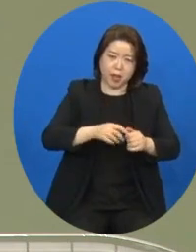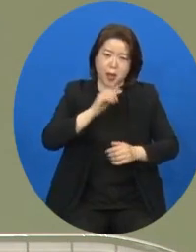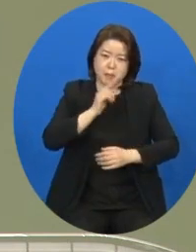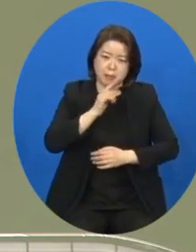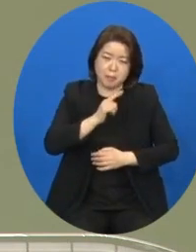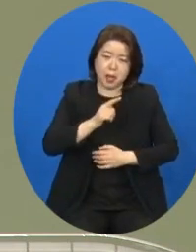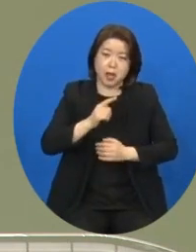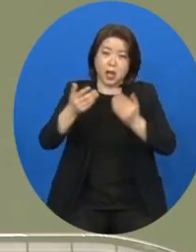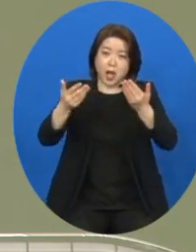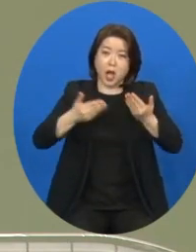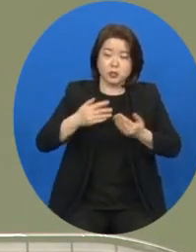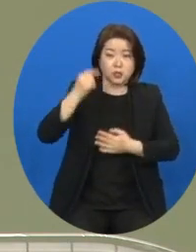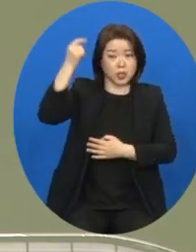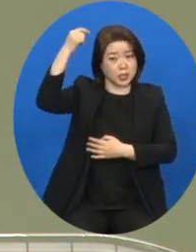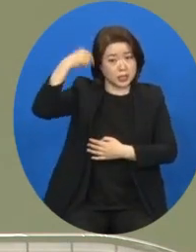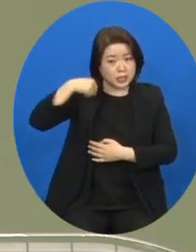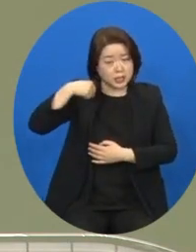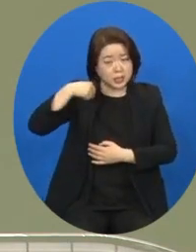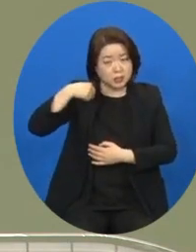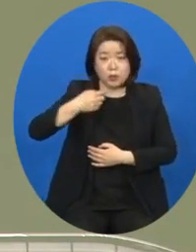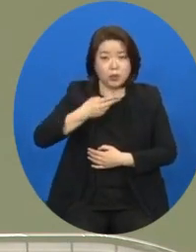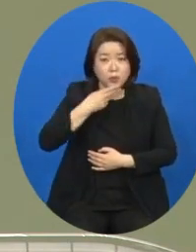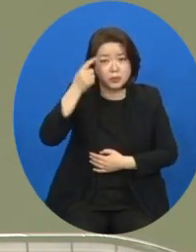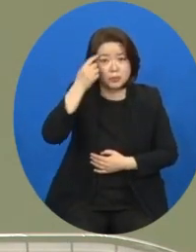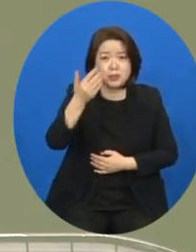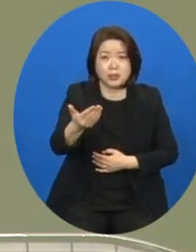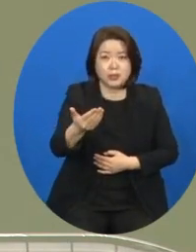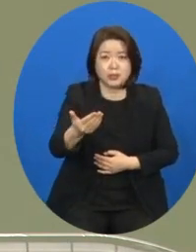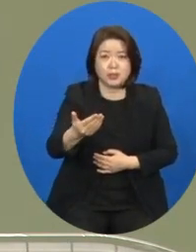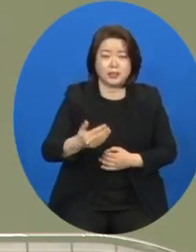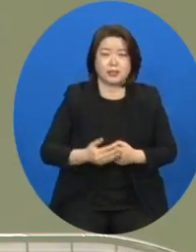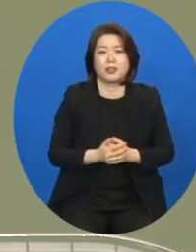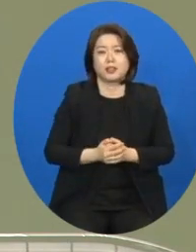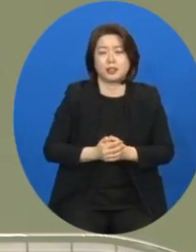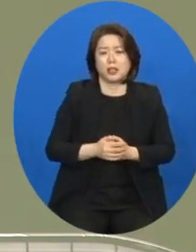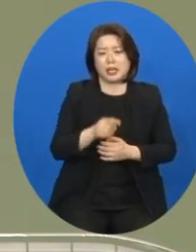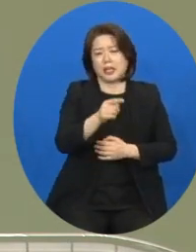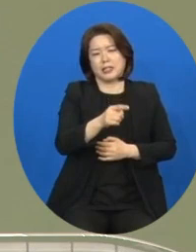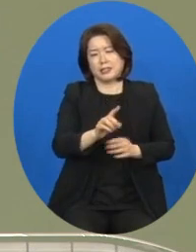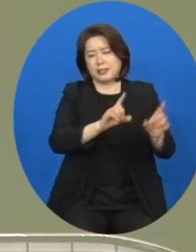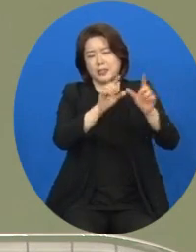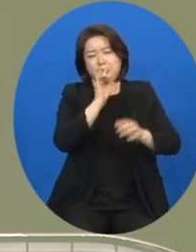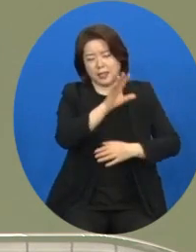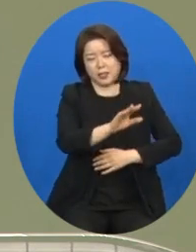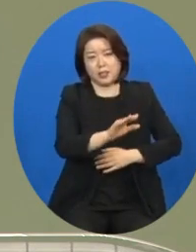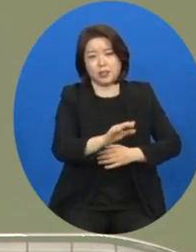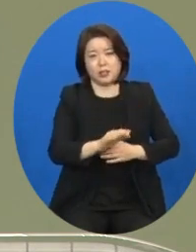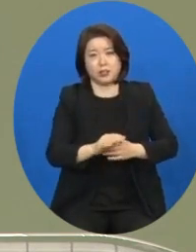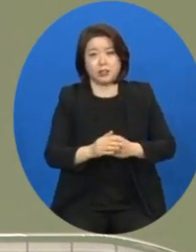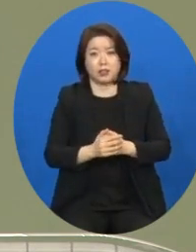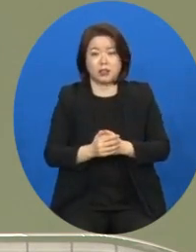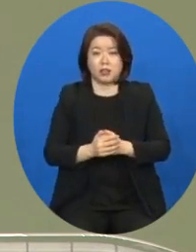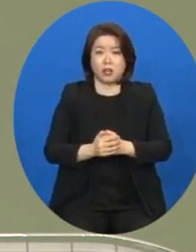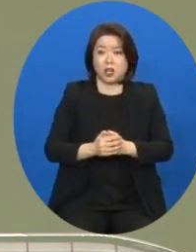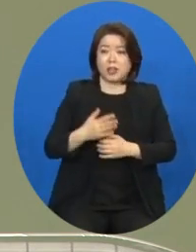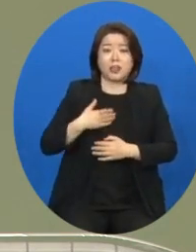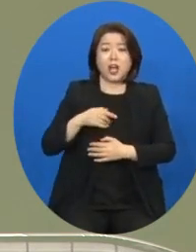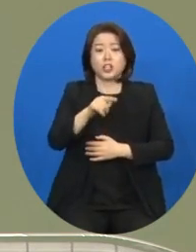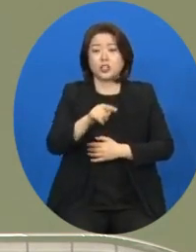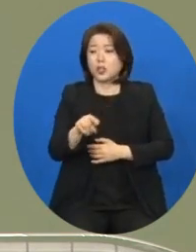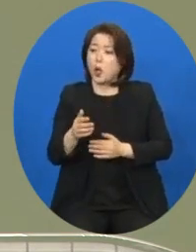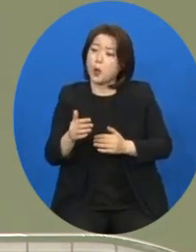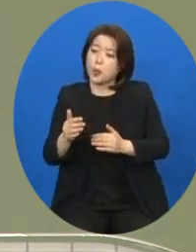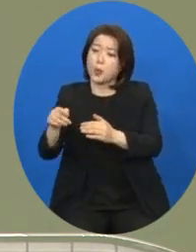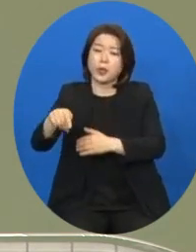것을 느끼시지 않으세요? 이렇게 살면 안 된다. 나는 너가 이렇게